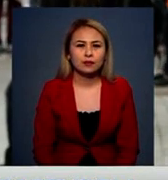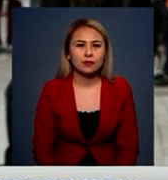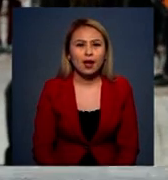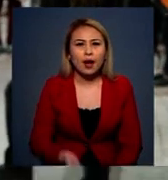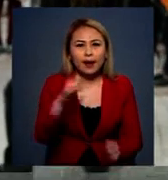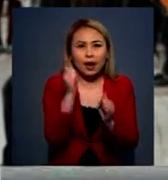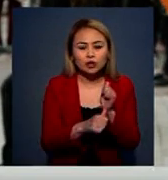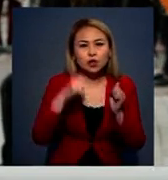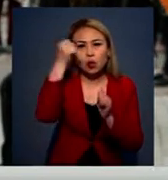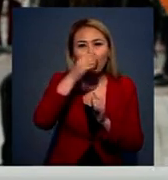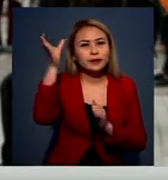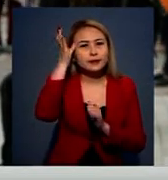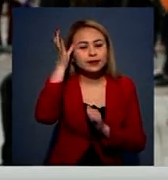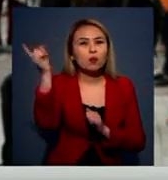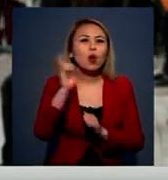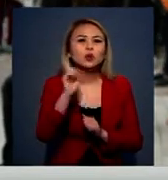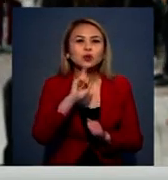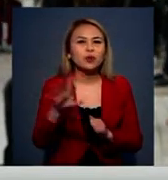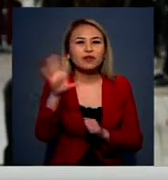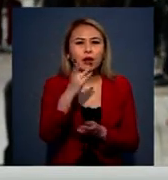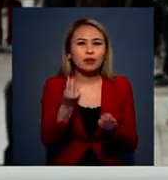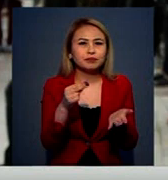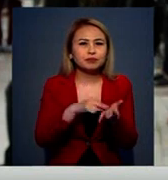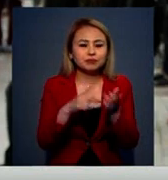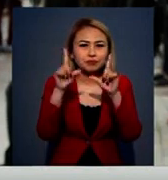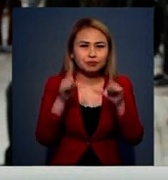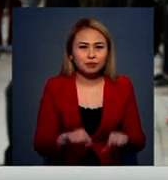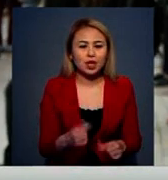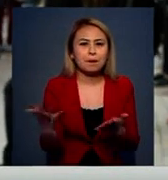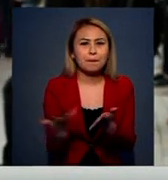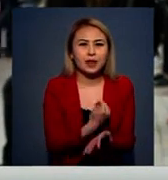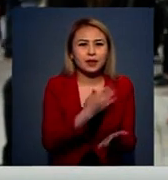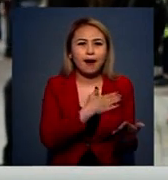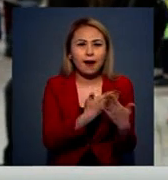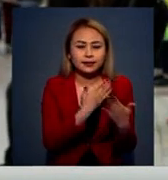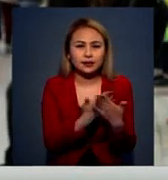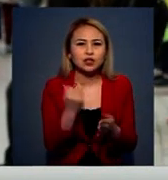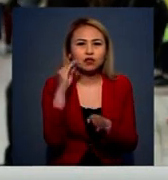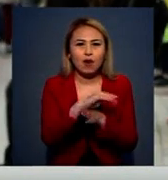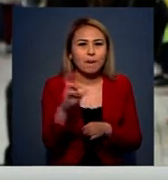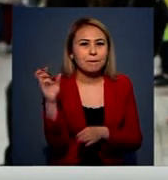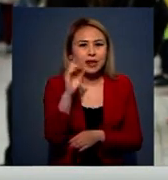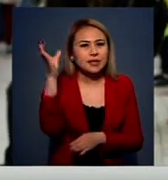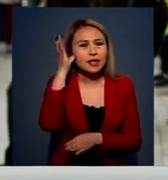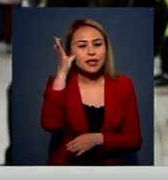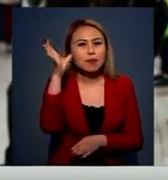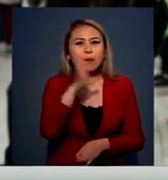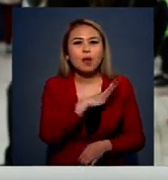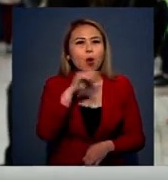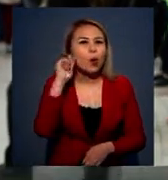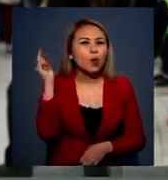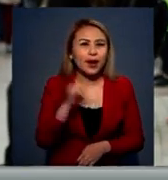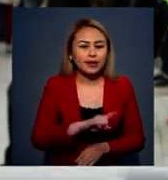Жыл сайын ғылым саласына бөлінетін қаржы көлемі азайып барады. Сондықтан акцияны мысқылдап, ғылымсыз Украина деп атадық.